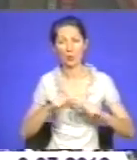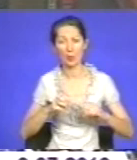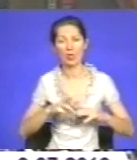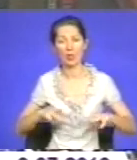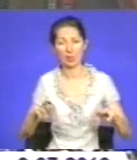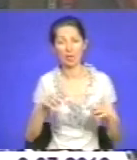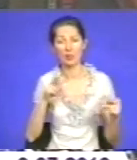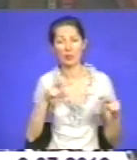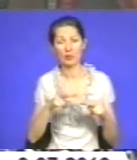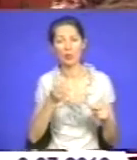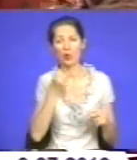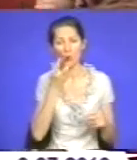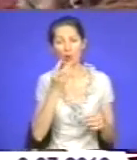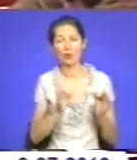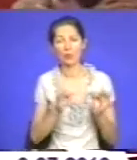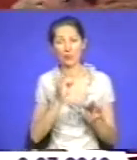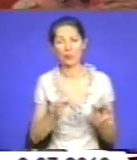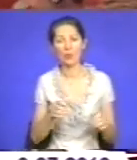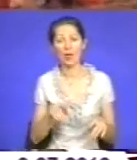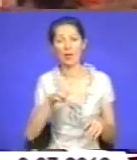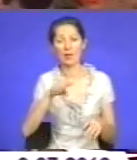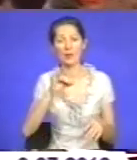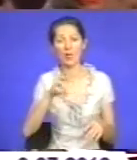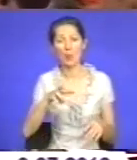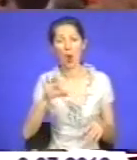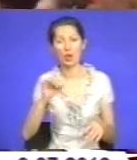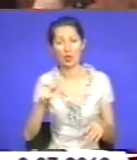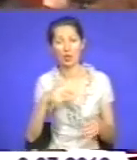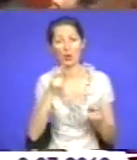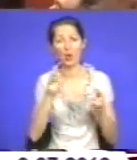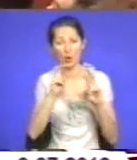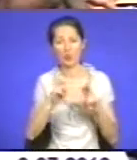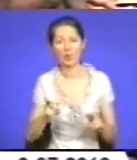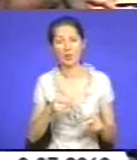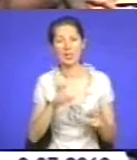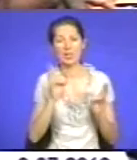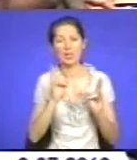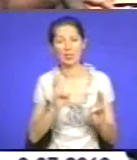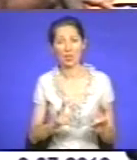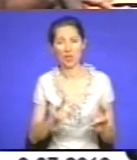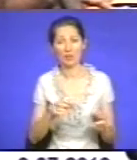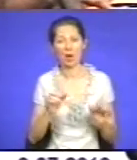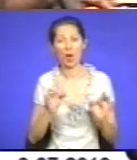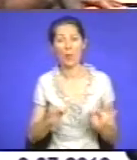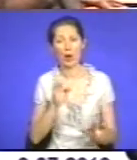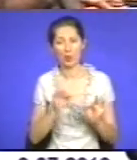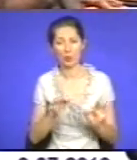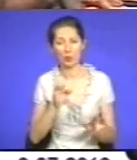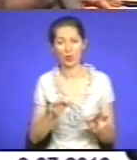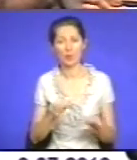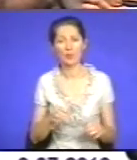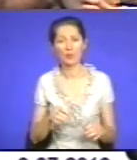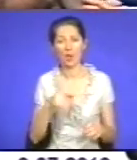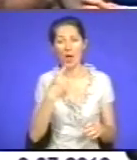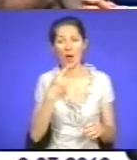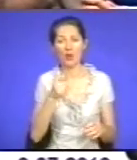ж розглядається як жертва виборчого правосуддя, каже колишній заступник генпрокурора України. Обіхот вважає, що висунення вимоги звільнити Юлію